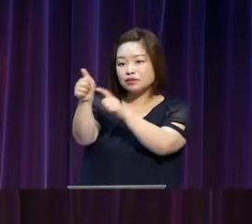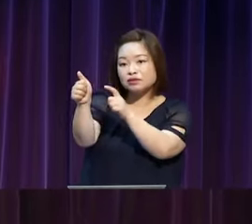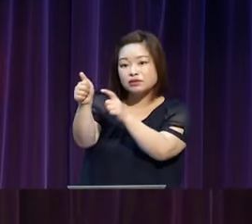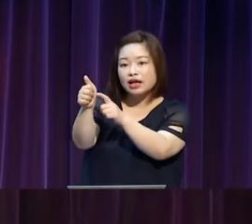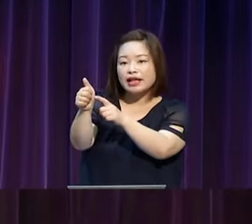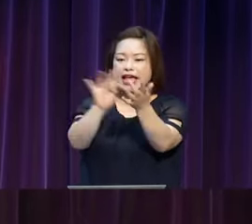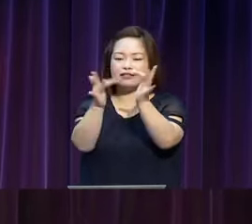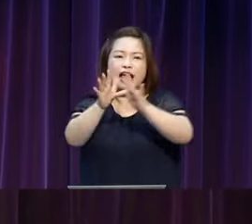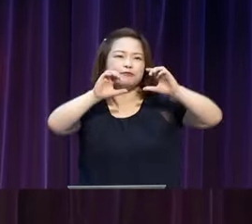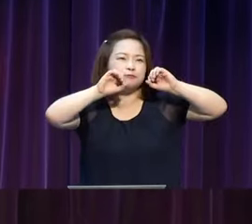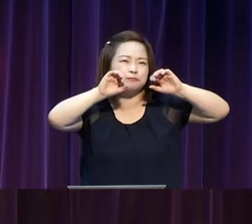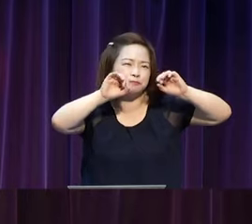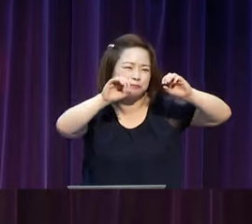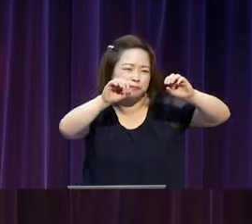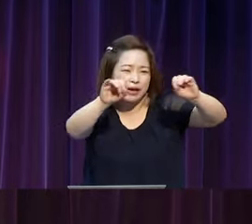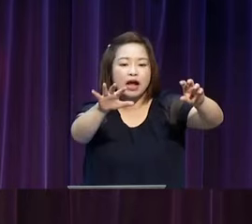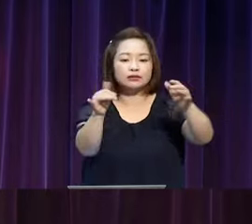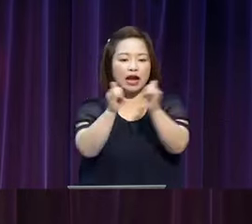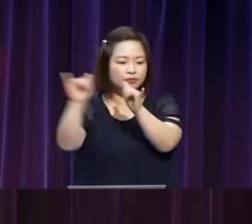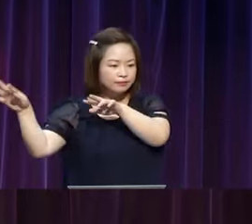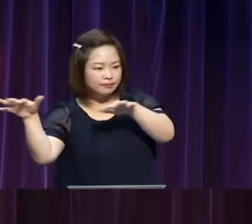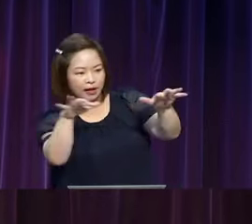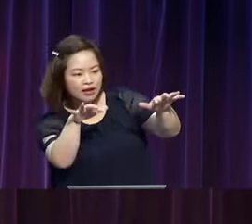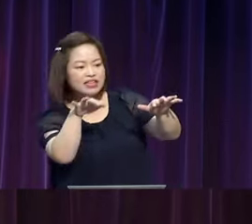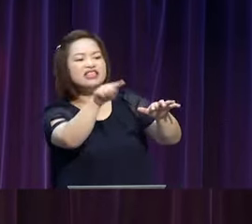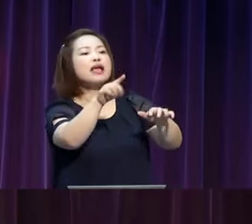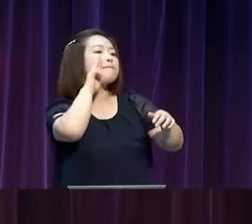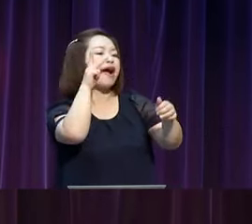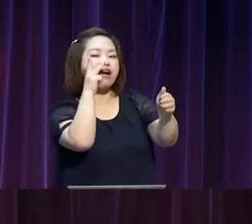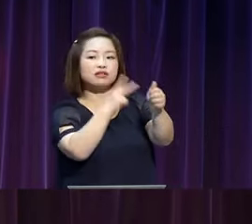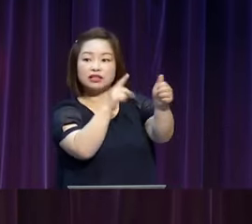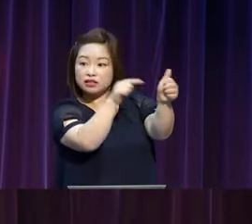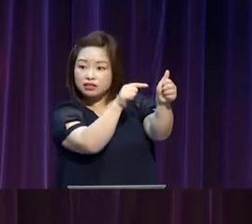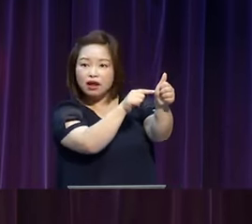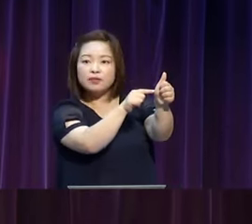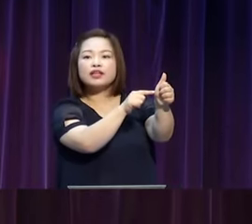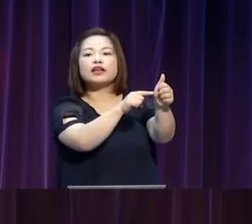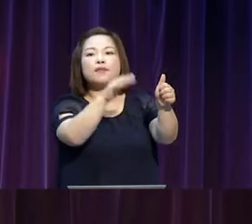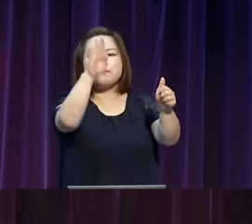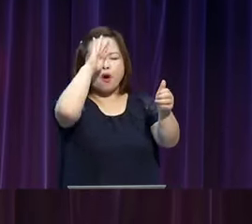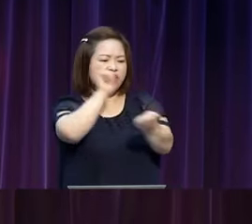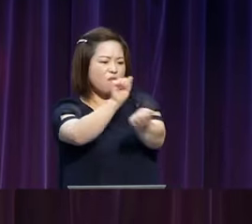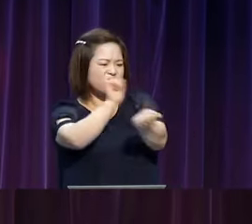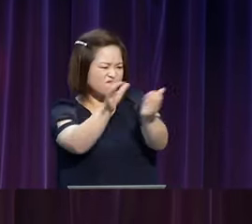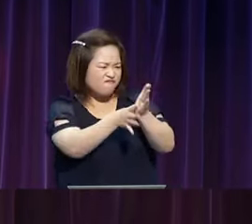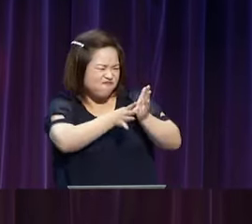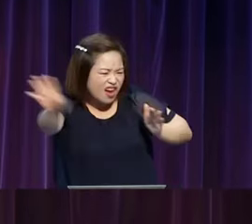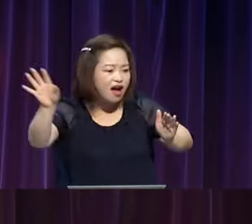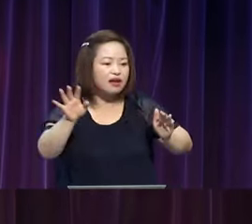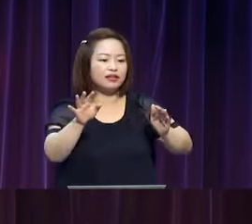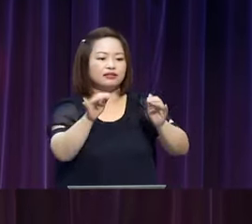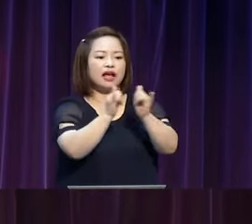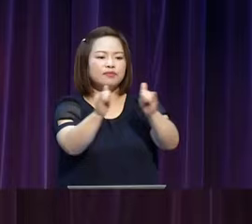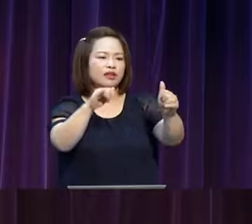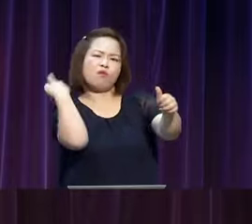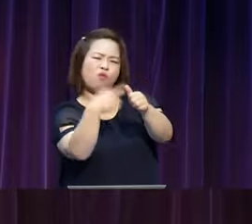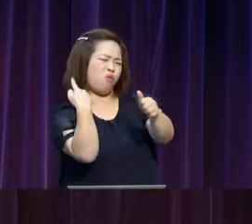선택한, 예수님이 선택한 가장 최고의 사도잖아요. 사람들이 모르고 말을